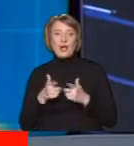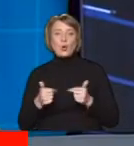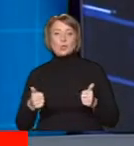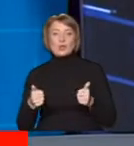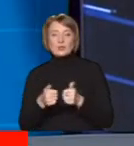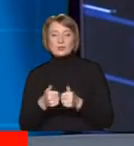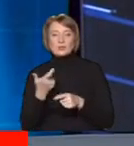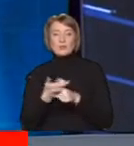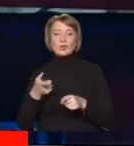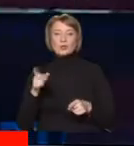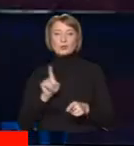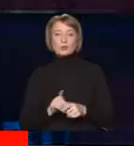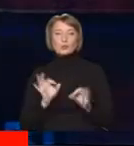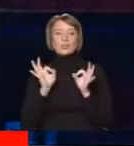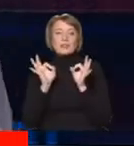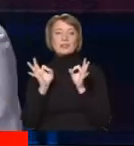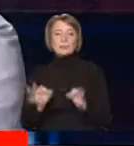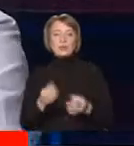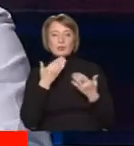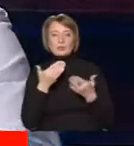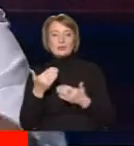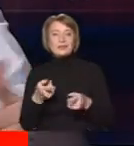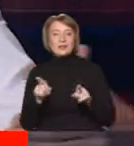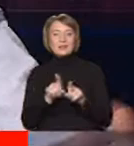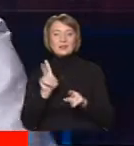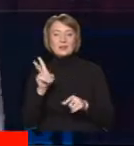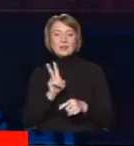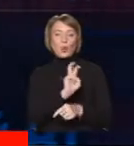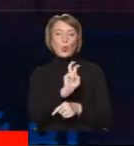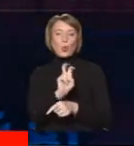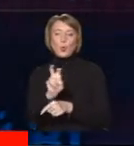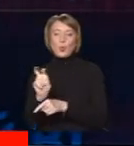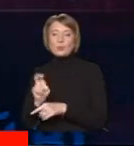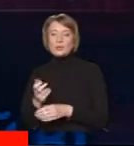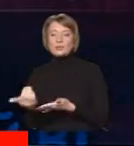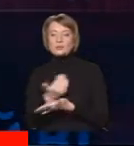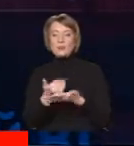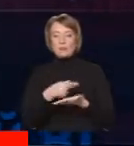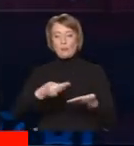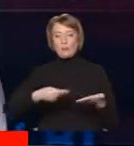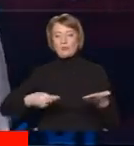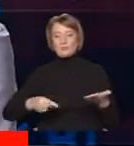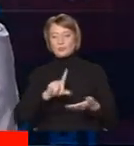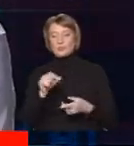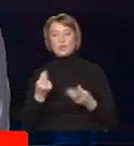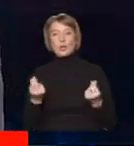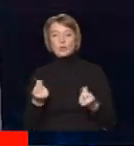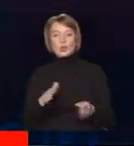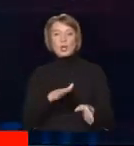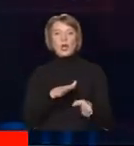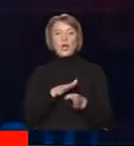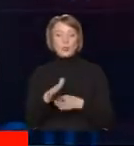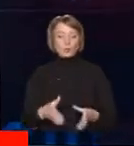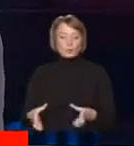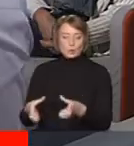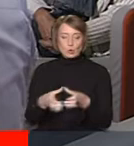дуже справжні репрезентативні опитування, не такі, коли ходять, знаєте, збирають під'їздам підписи за гроші, так? А по суті повністю